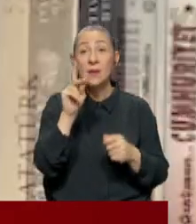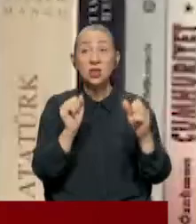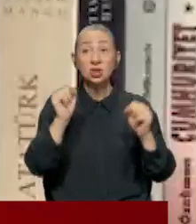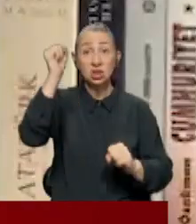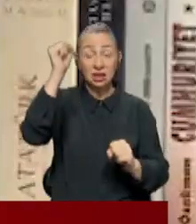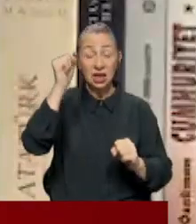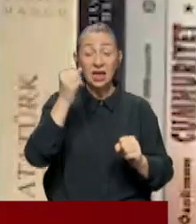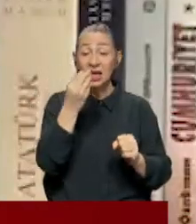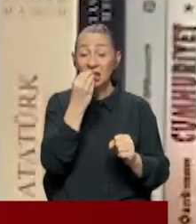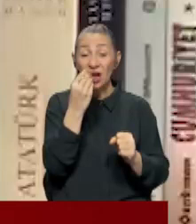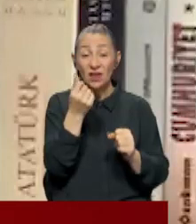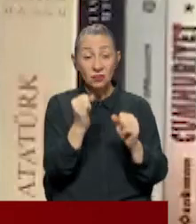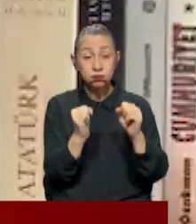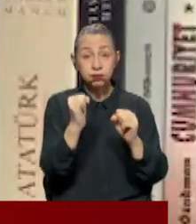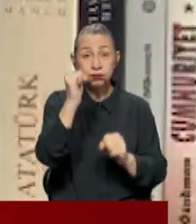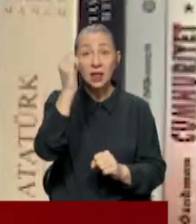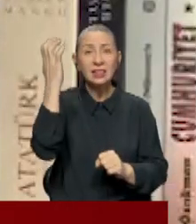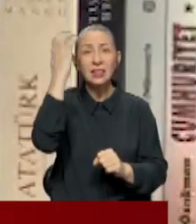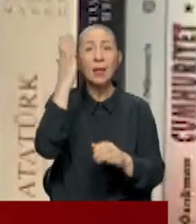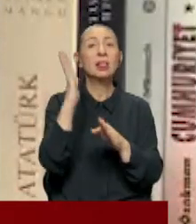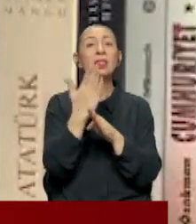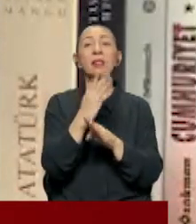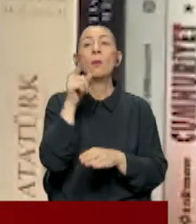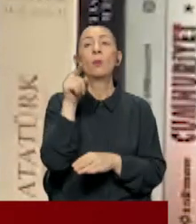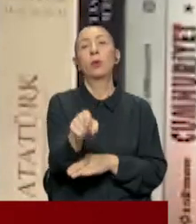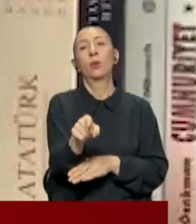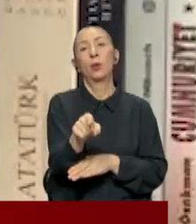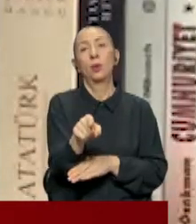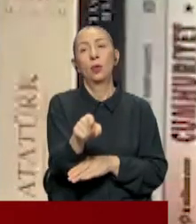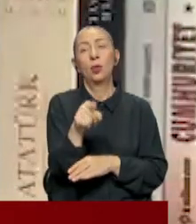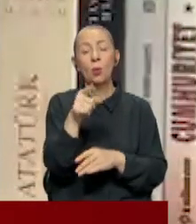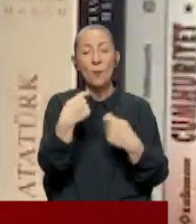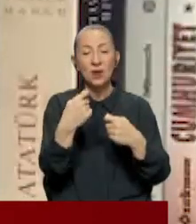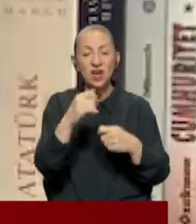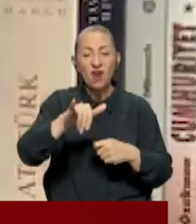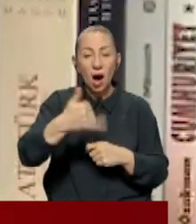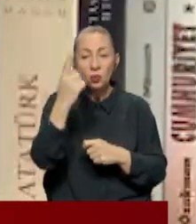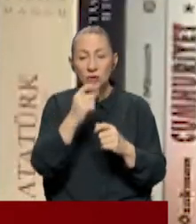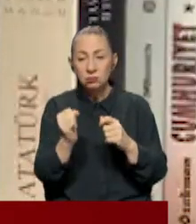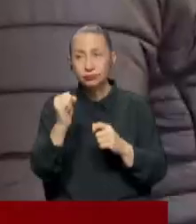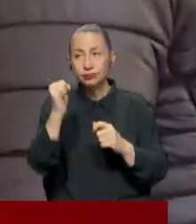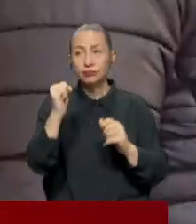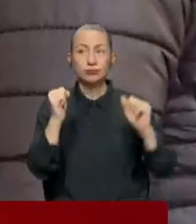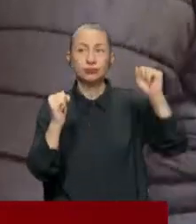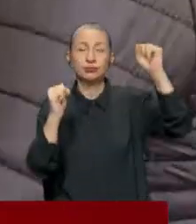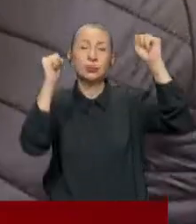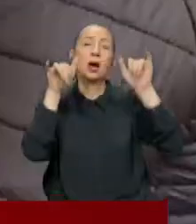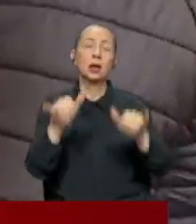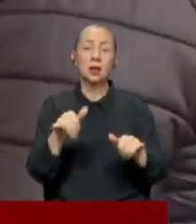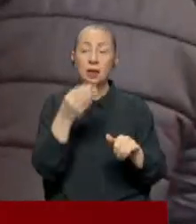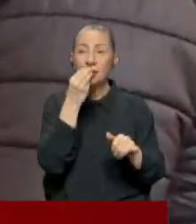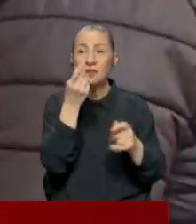yükseldi. Gıda fiyatlarındaki artışın temel nedenlerinden birisi de bu girdi fiyatlarındaki artış. Gıda